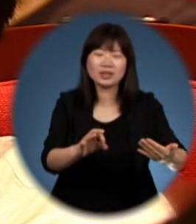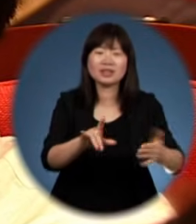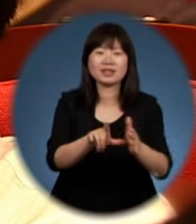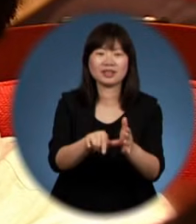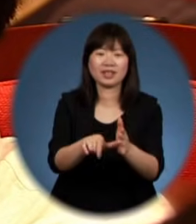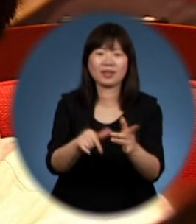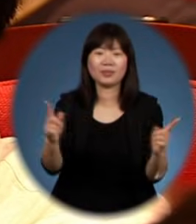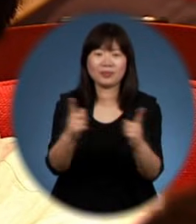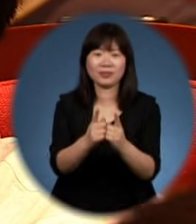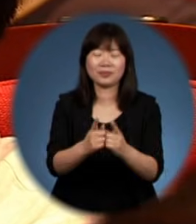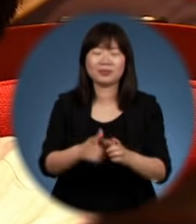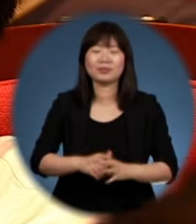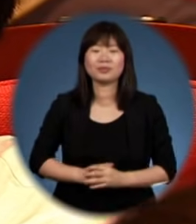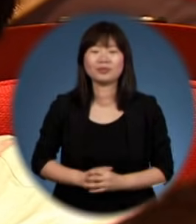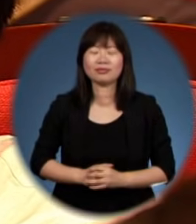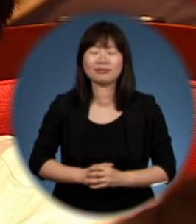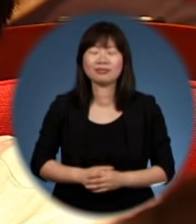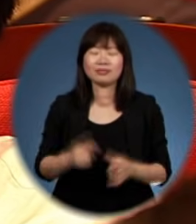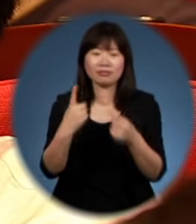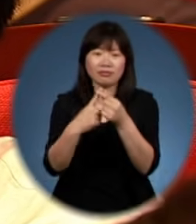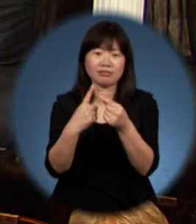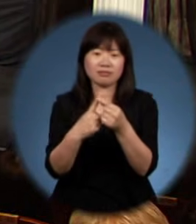되었으면 좋겠습니다 첫번째